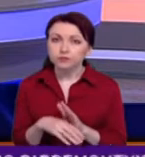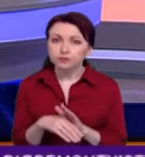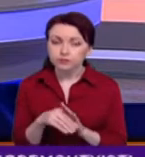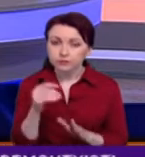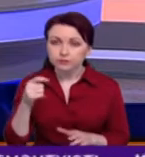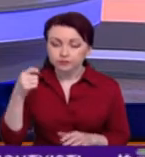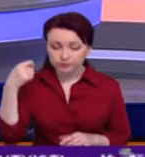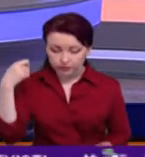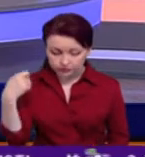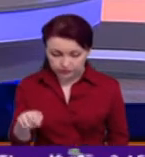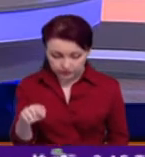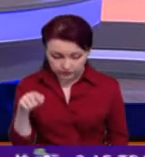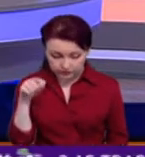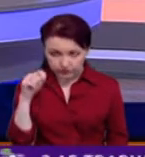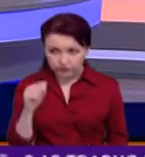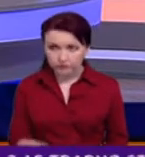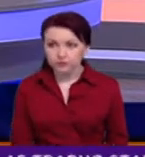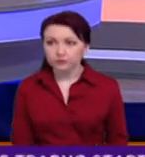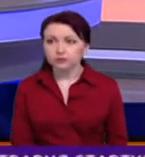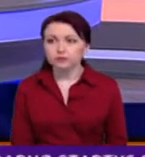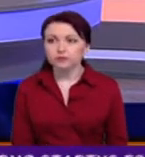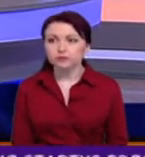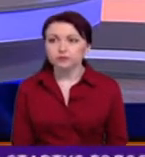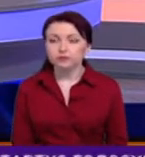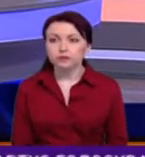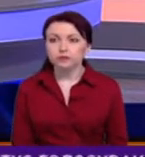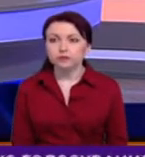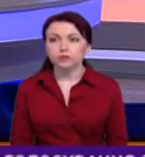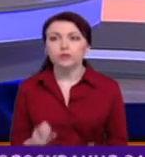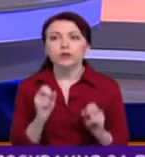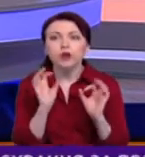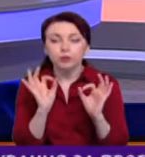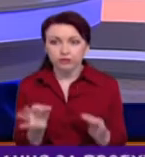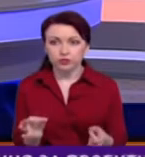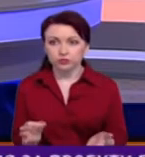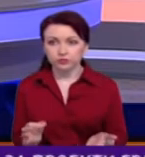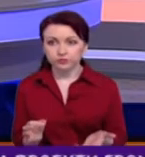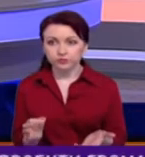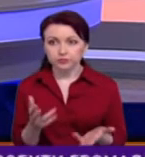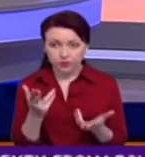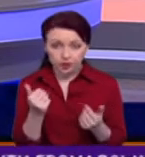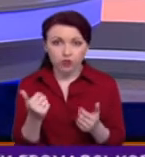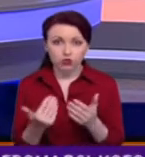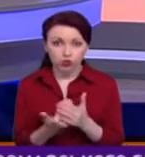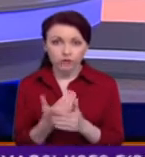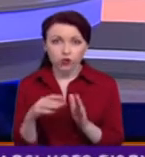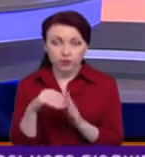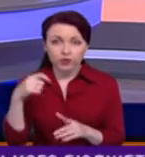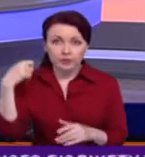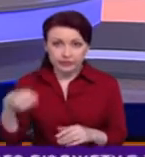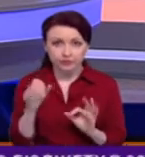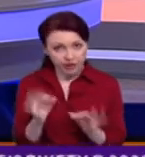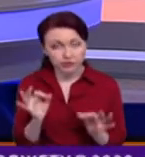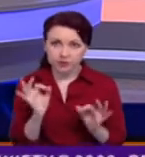чи конституційно його правильно так називати, чи неправильно новообраний президент. Як правильно називати, пане? Він не вступив в свої повноваження. з юридичної точки